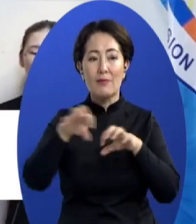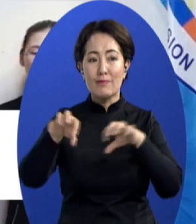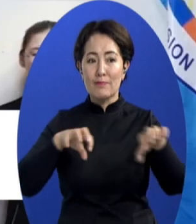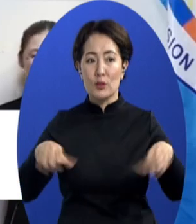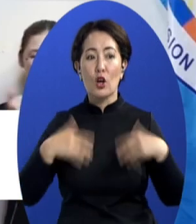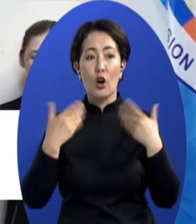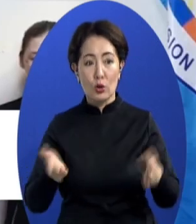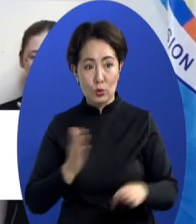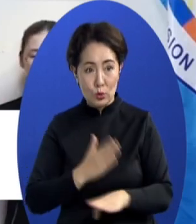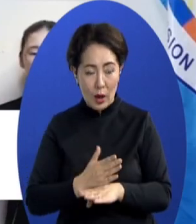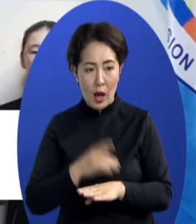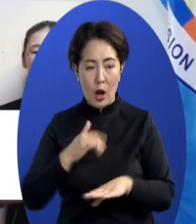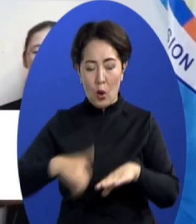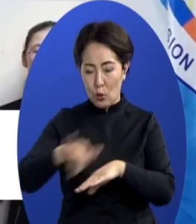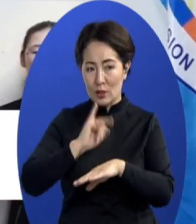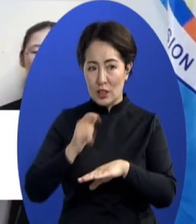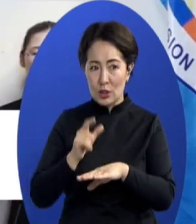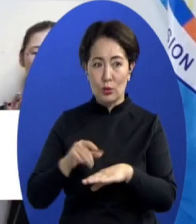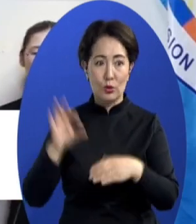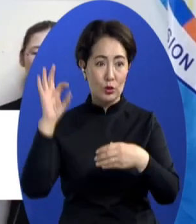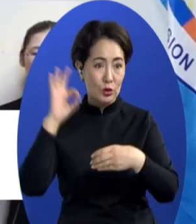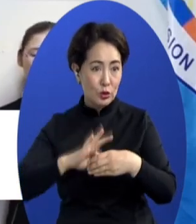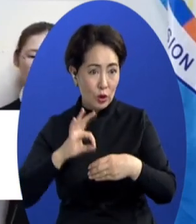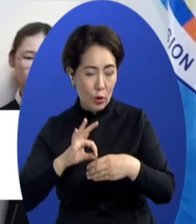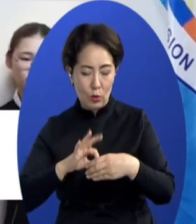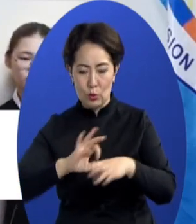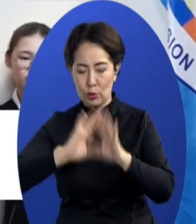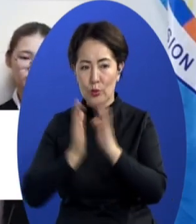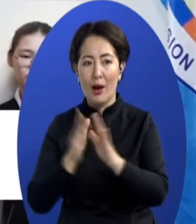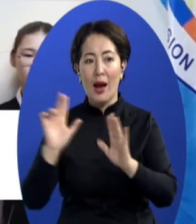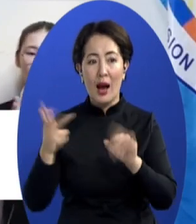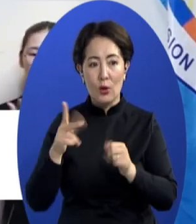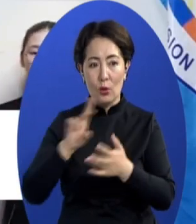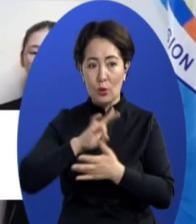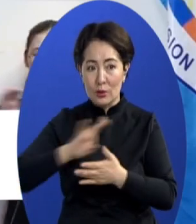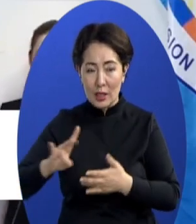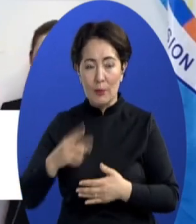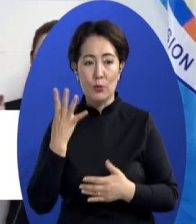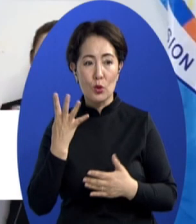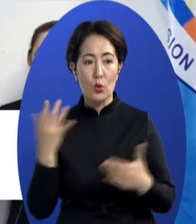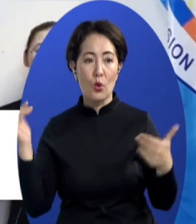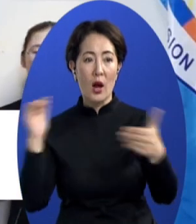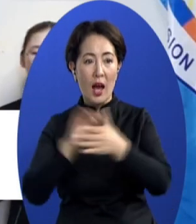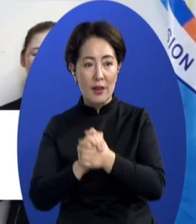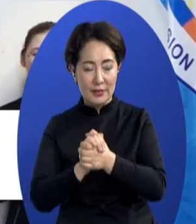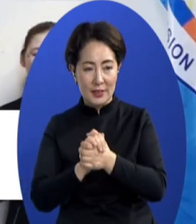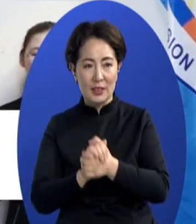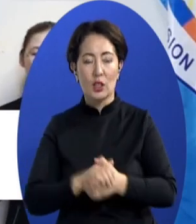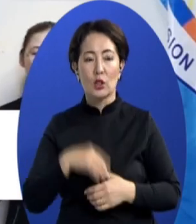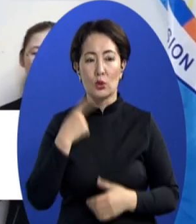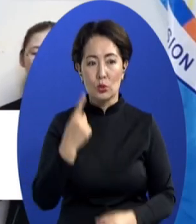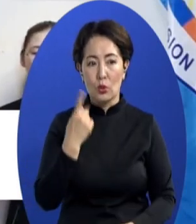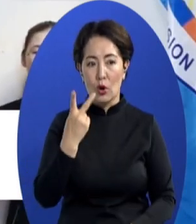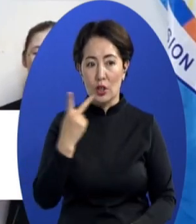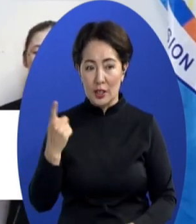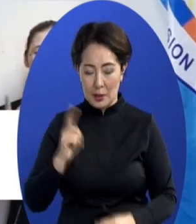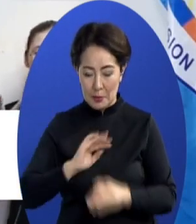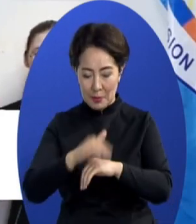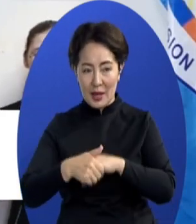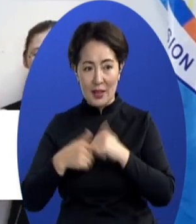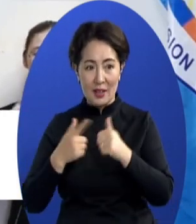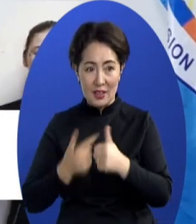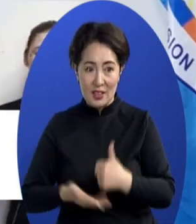байна. Улсын их хурлын ээлжид сонгуульд 13 нам, 4 эвсэл, 121 бидаан нэр